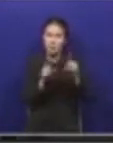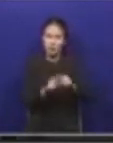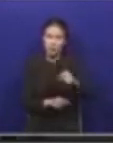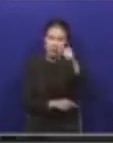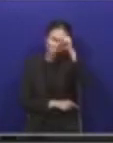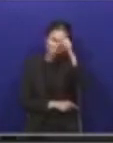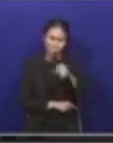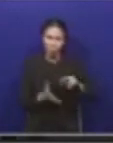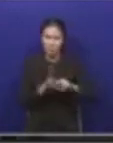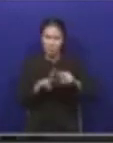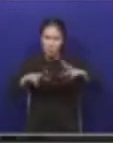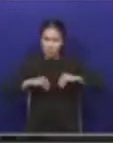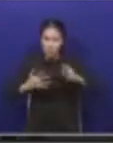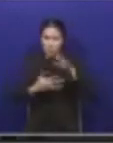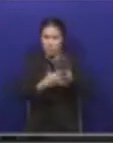ก็ไม่ยอมรับแผนพัฒนาเศรษฐกิจและสังคมไม่เลือกที่ควรไม่ควรโครงการเลยตัดไปหมดเลย